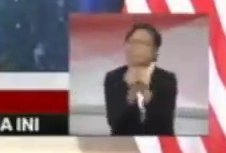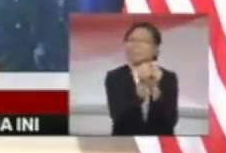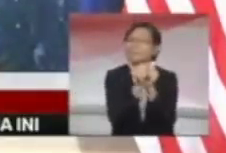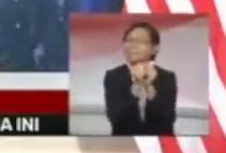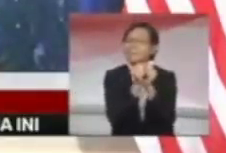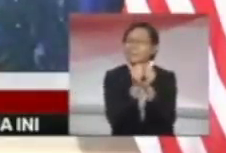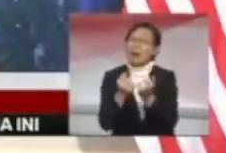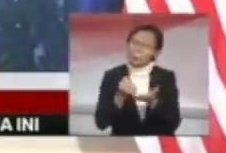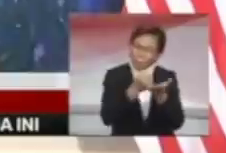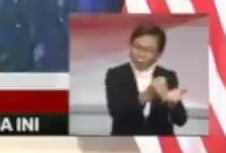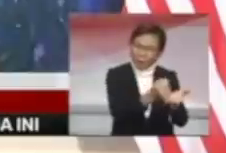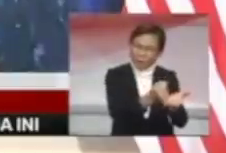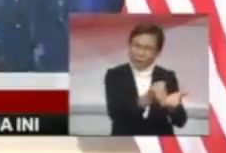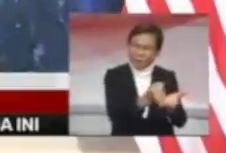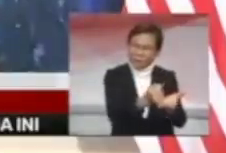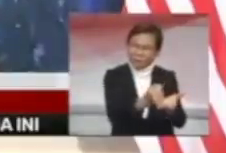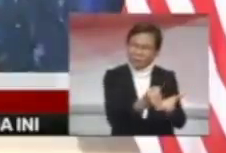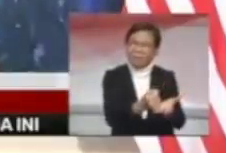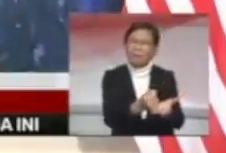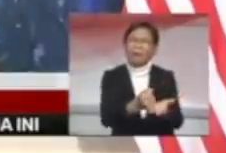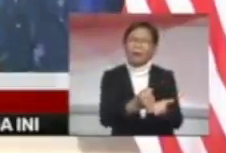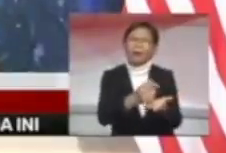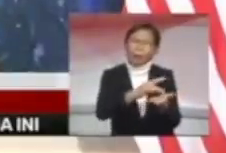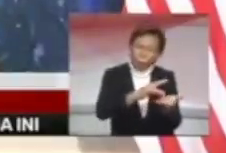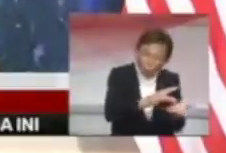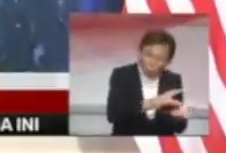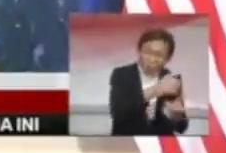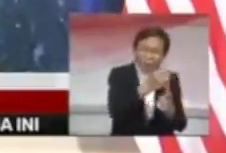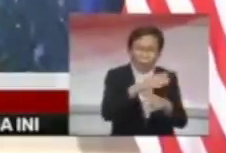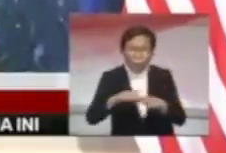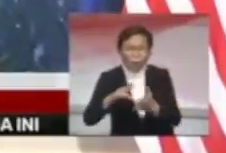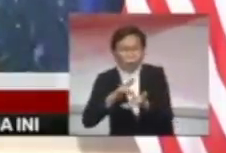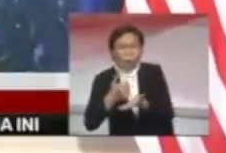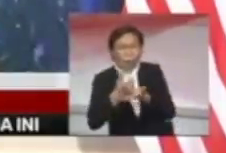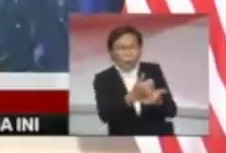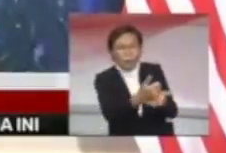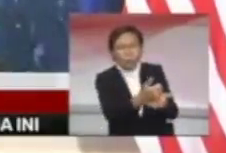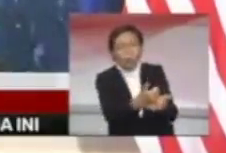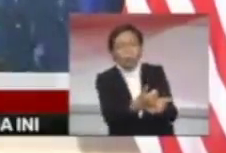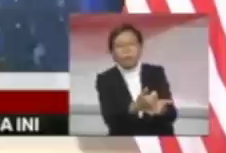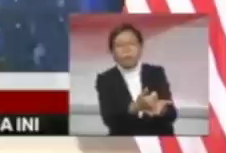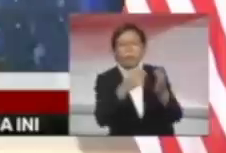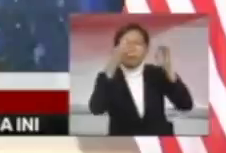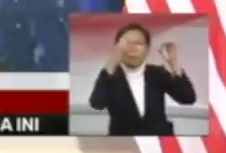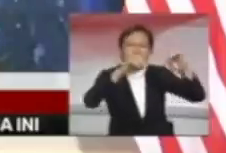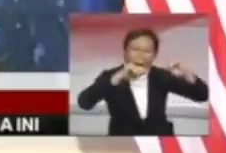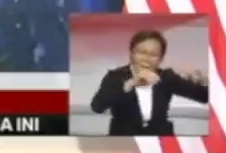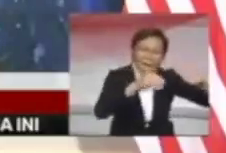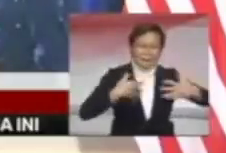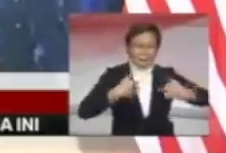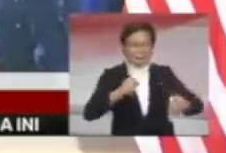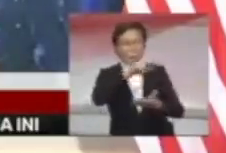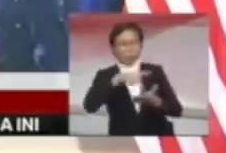tinggi dijangkiti copyrighted mereka ialah warga emas dan golongan rentan berusia 60 tahun keatas yang